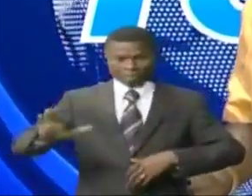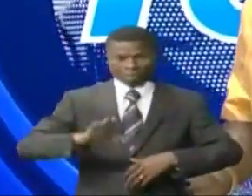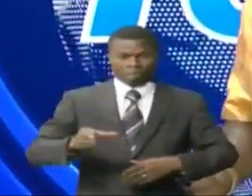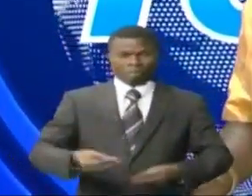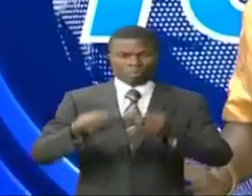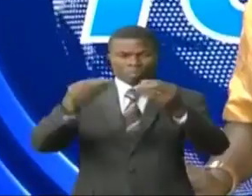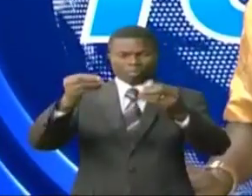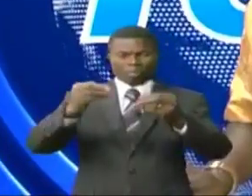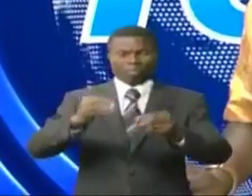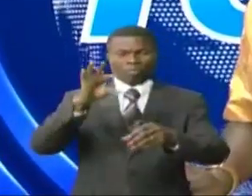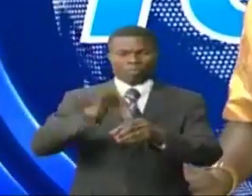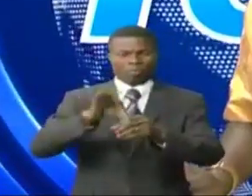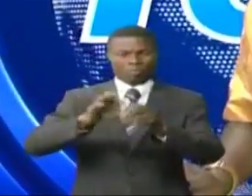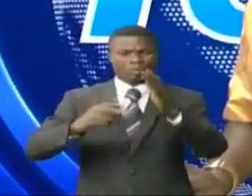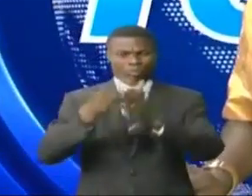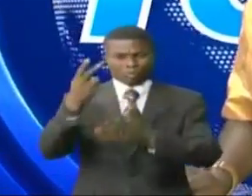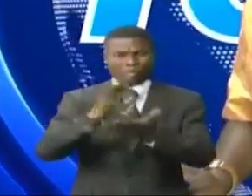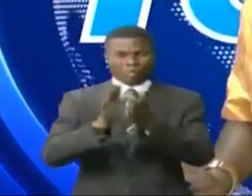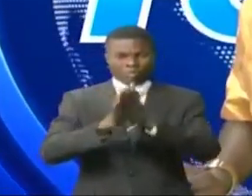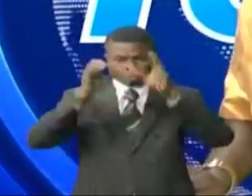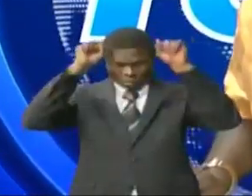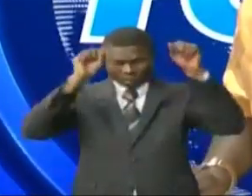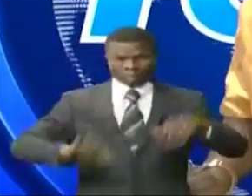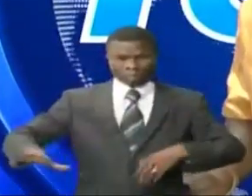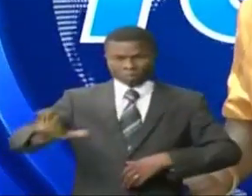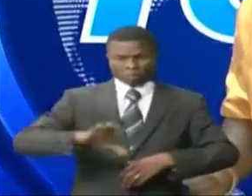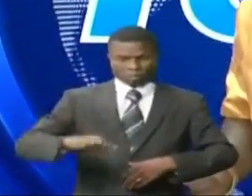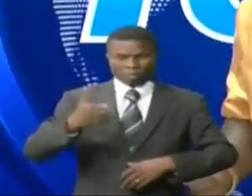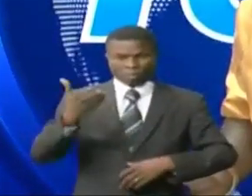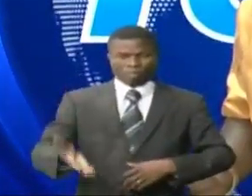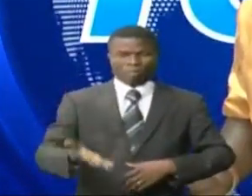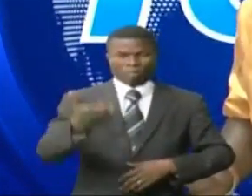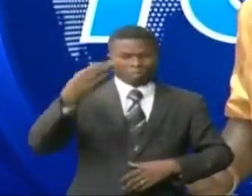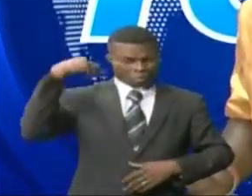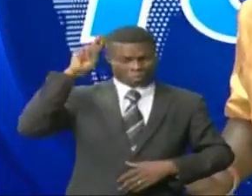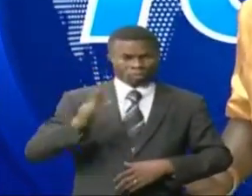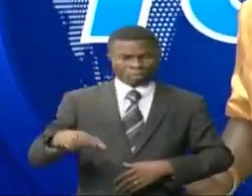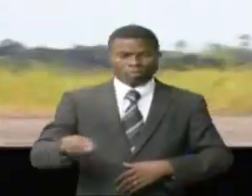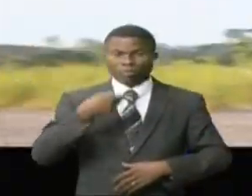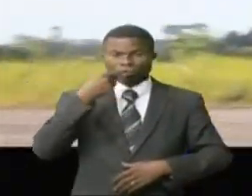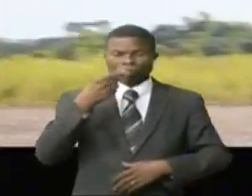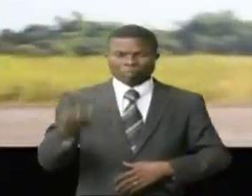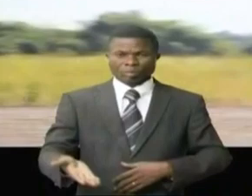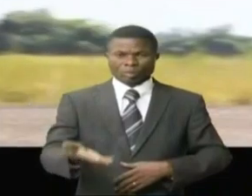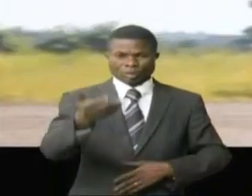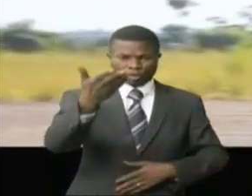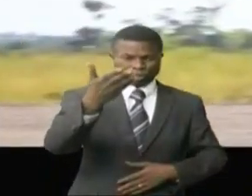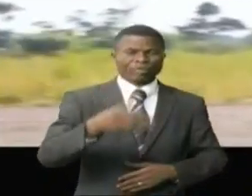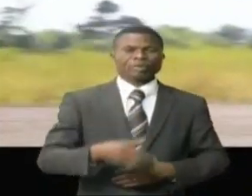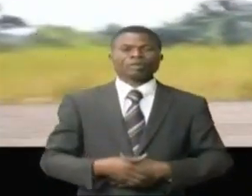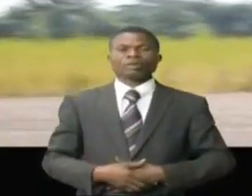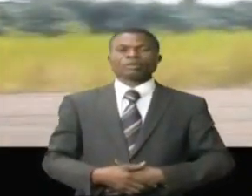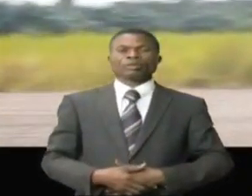offrir un second mandat à la tête de la RDC. On écoute le gouverneur de province.